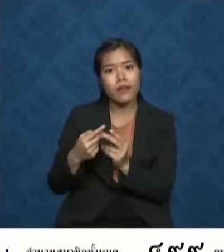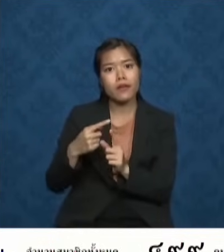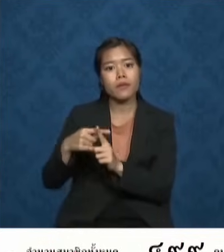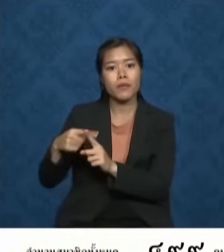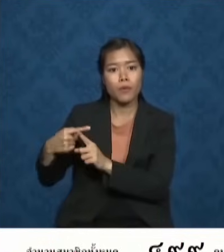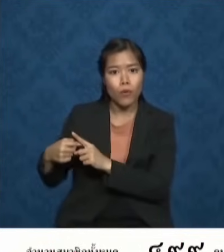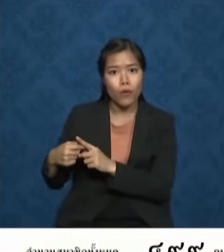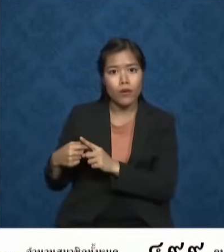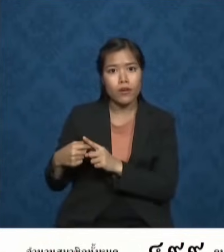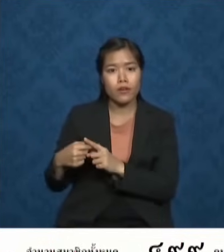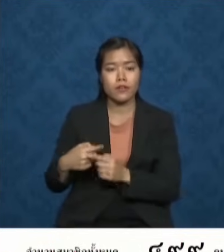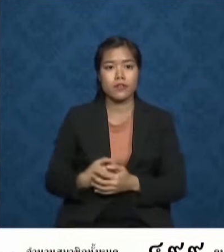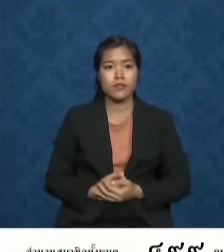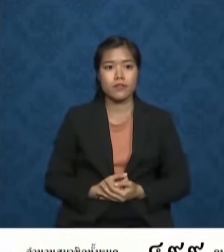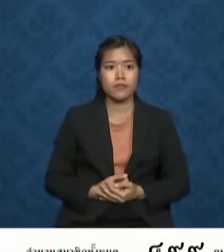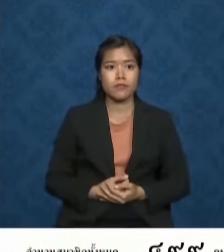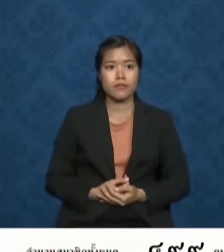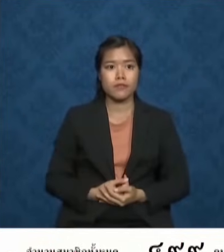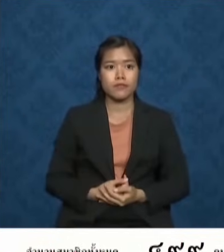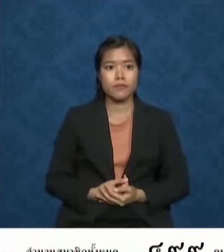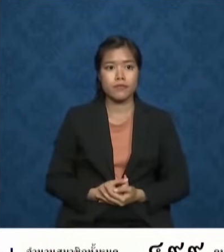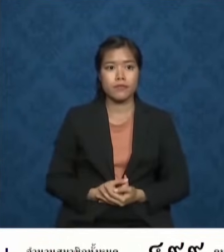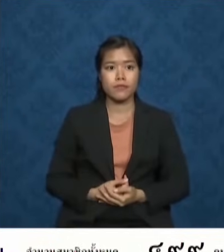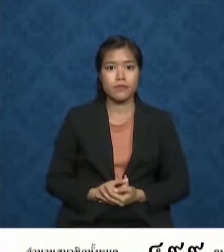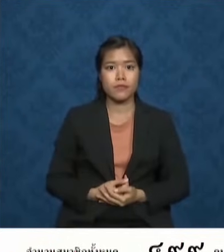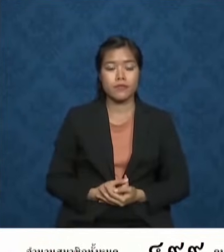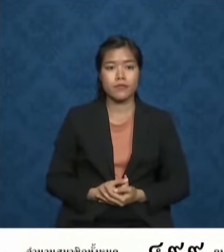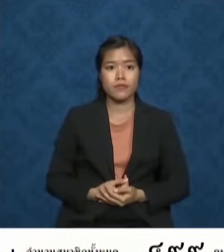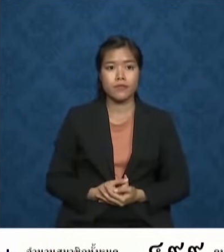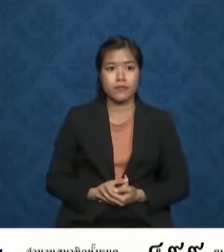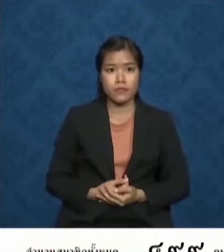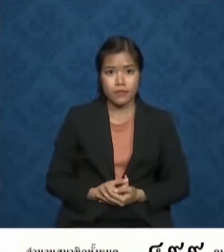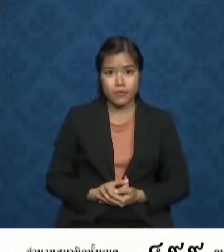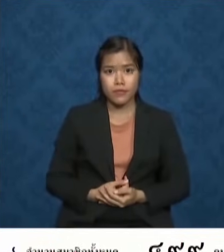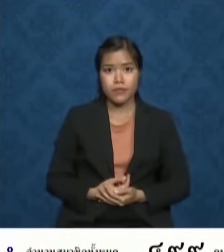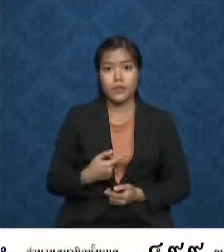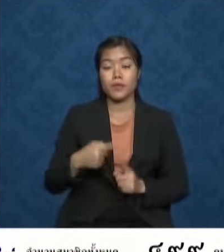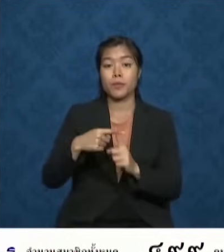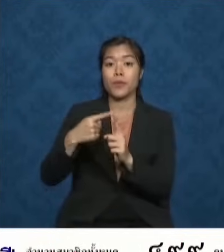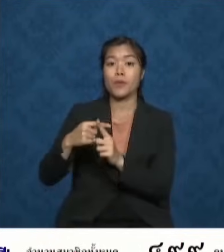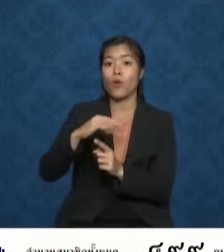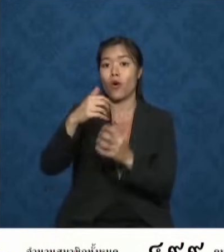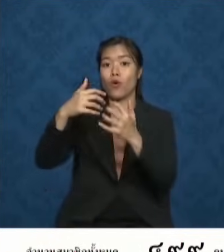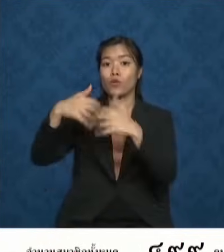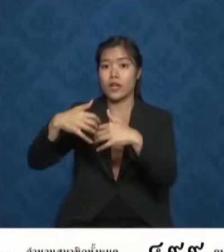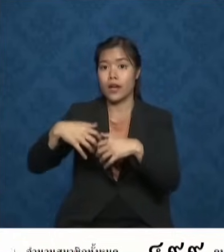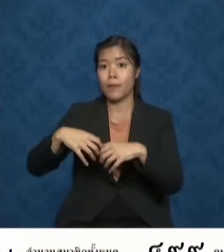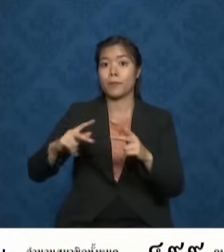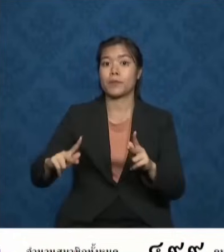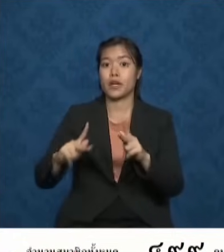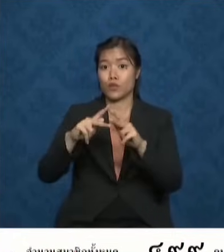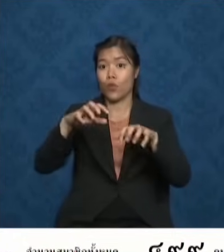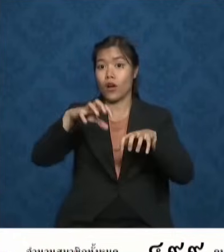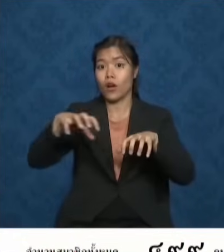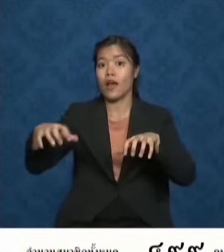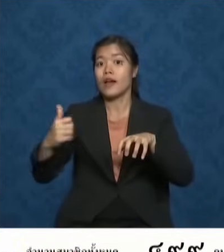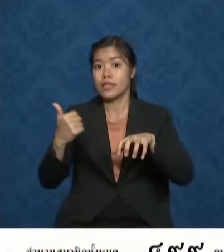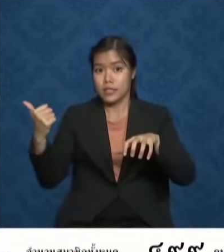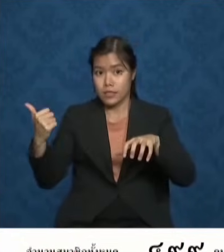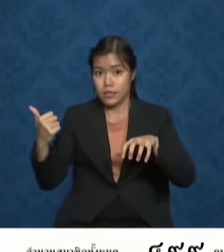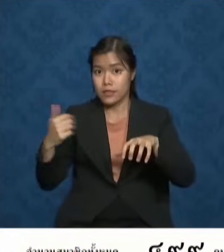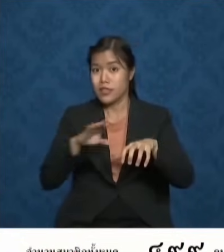ลดการขยายตัวลงที่ลดเพราะว่าเราไปบวกกับอุตสาหกรรมของกระทรวงอุดด้วยถ้าแยกเฉพาะของเราไม่ล